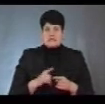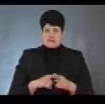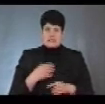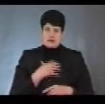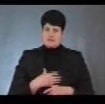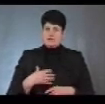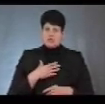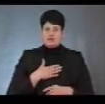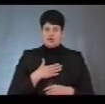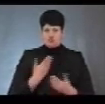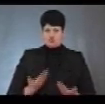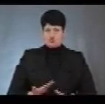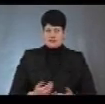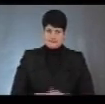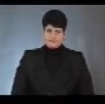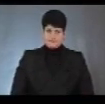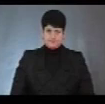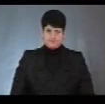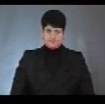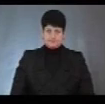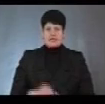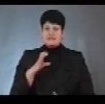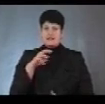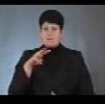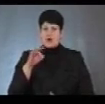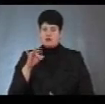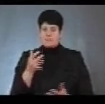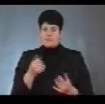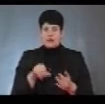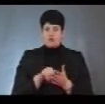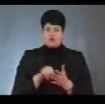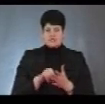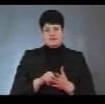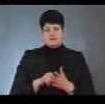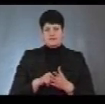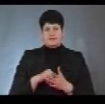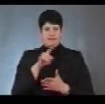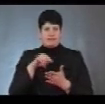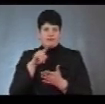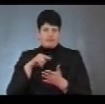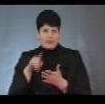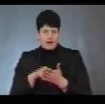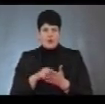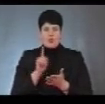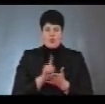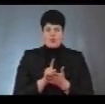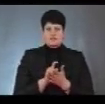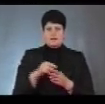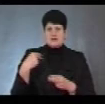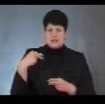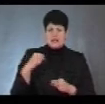пріоритет в нашому житті. Світлана Марощак бере участь у вікторині. Запитання про обов'язки президента, роботу уряду та